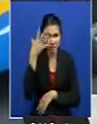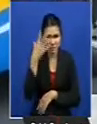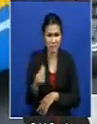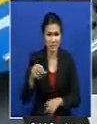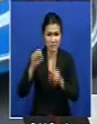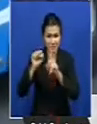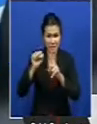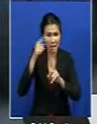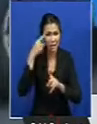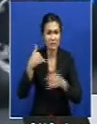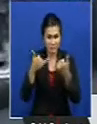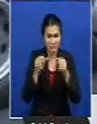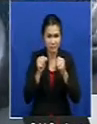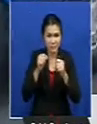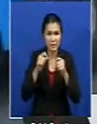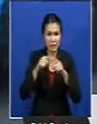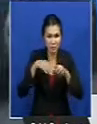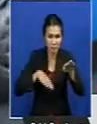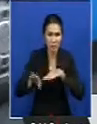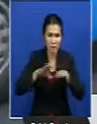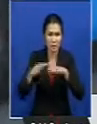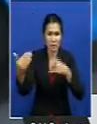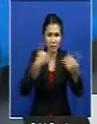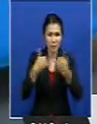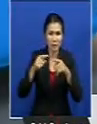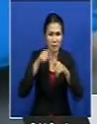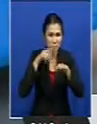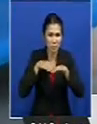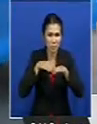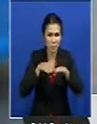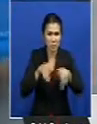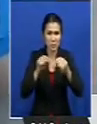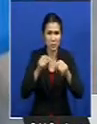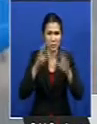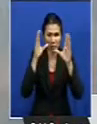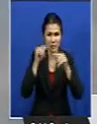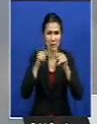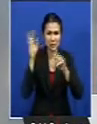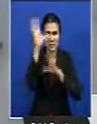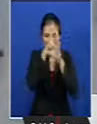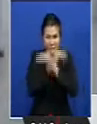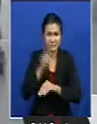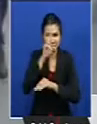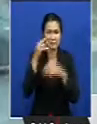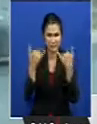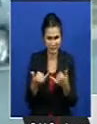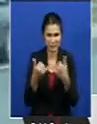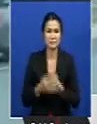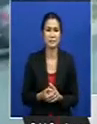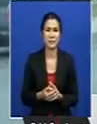ณ 100,000 คันนะครับที่กำลังจะเข้ามาและจะทำให้การจราจรติดขัดไปจนถึงช่วงของเที่ยงคืนวันนี้ครับ